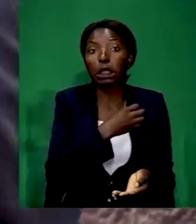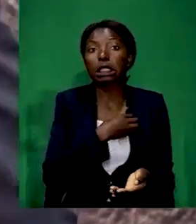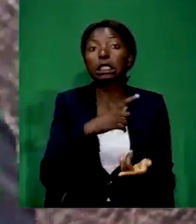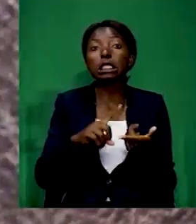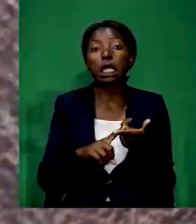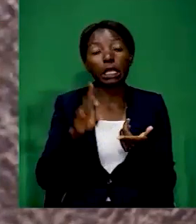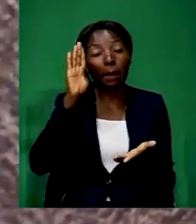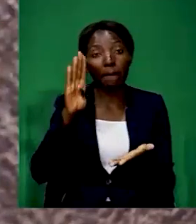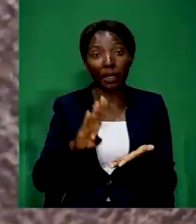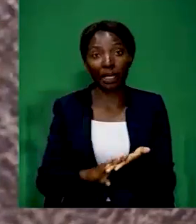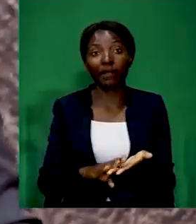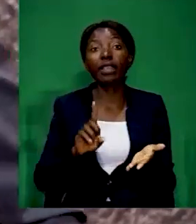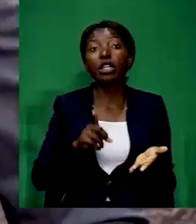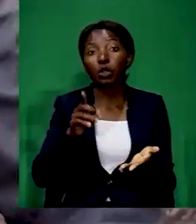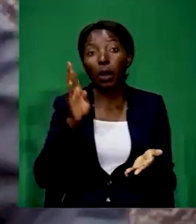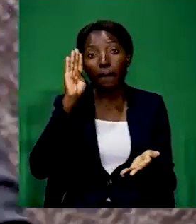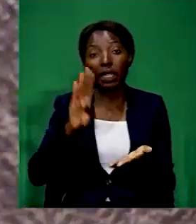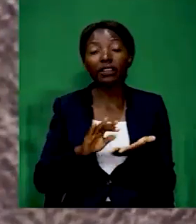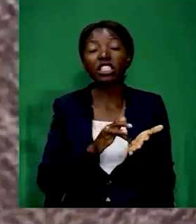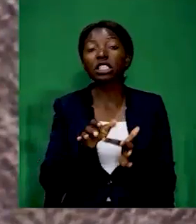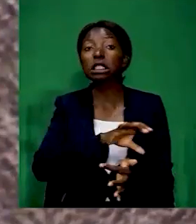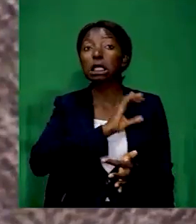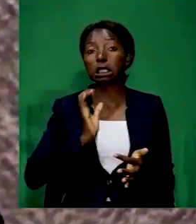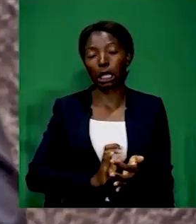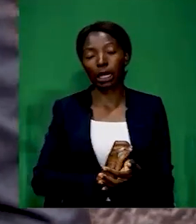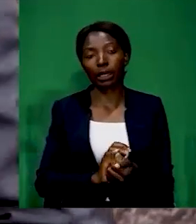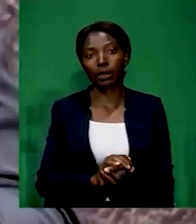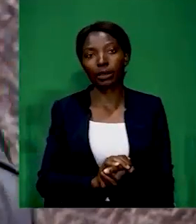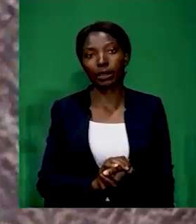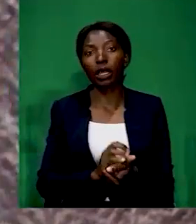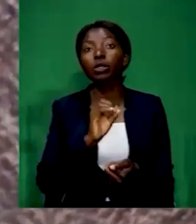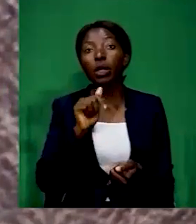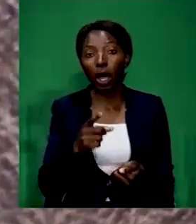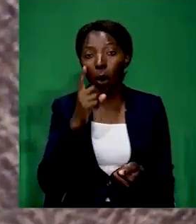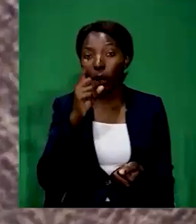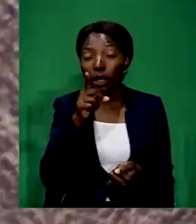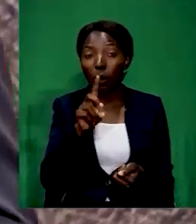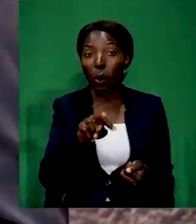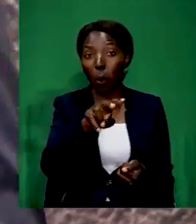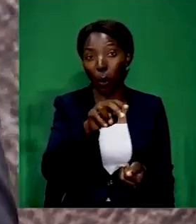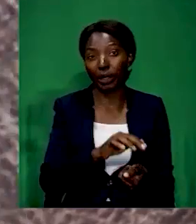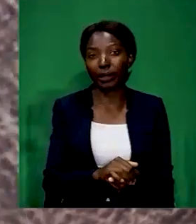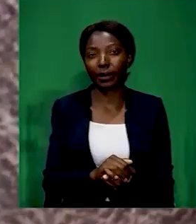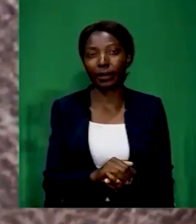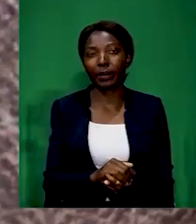tenda kuti iwe unotenda kuti Jesu mwana komana wamwari saka vanoti vachifamba